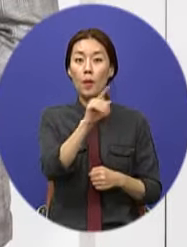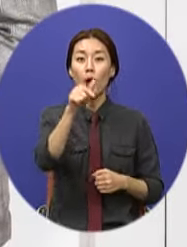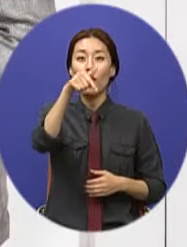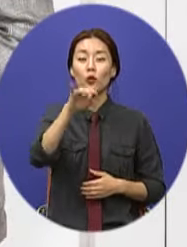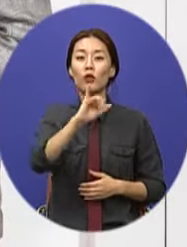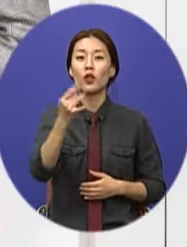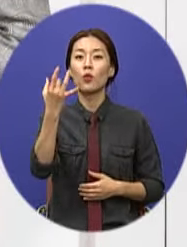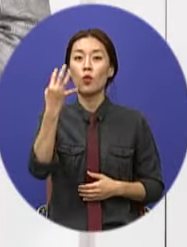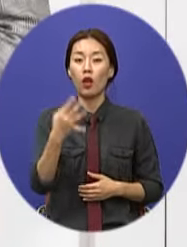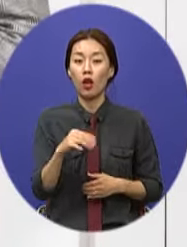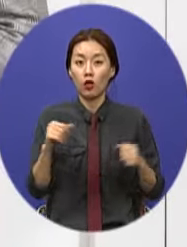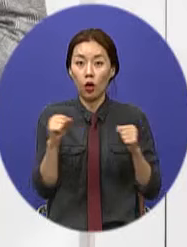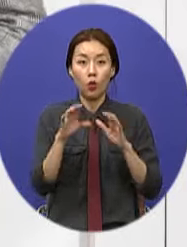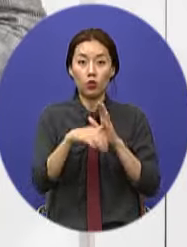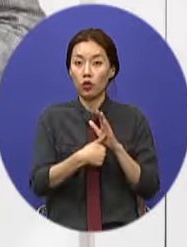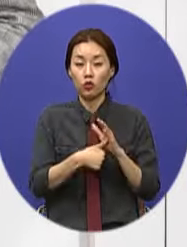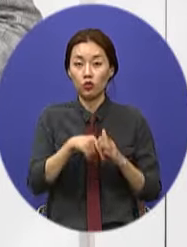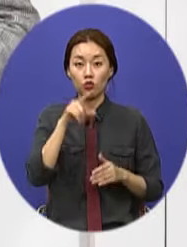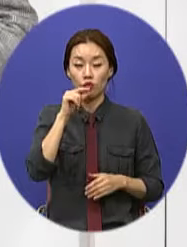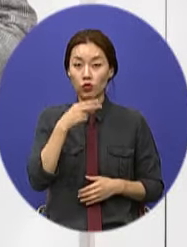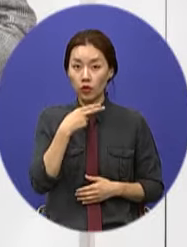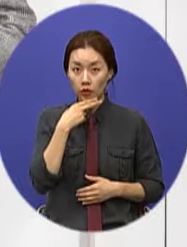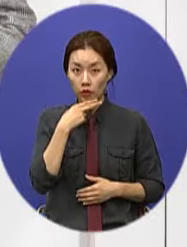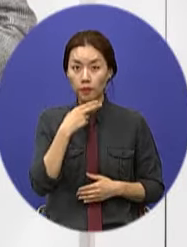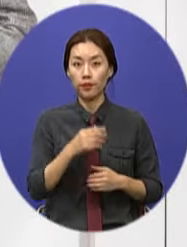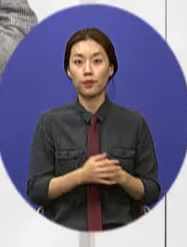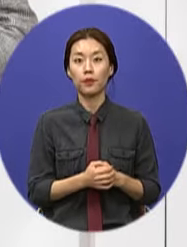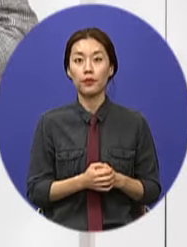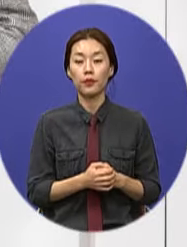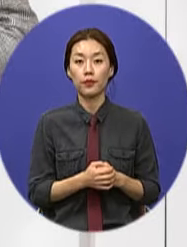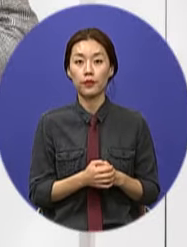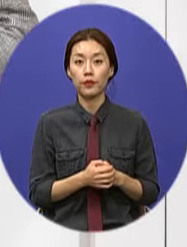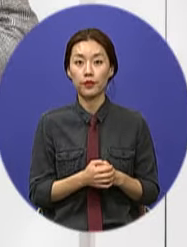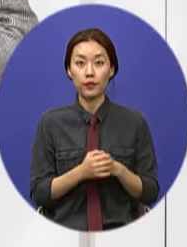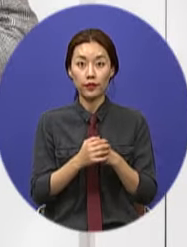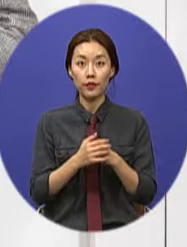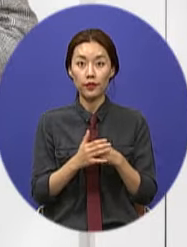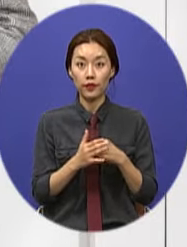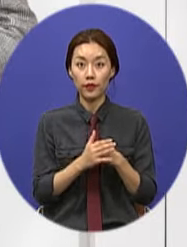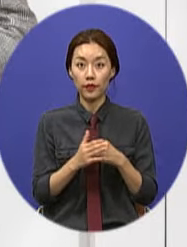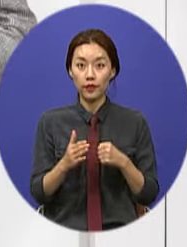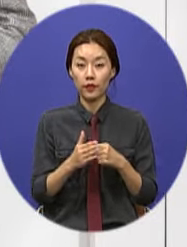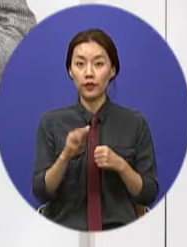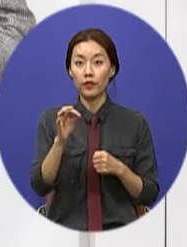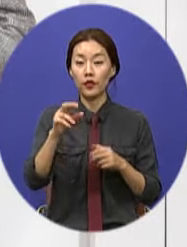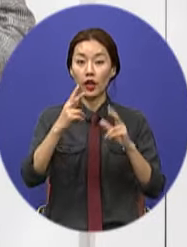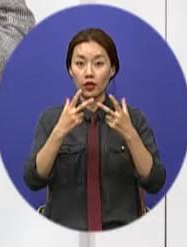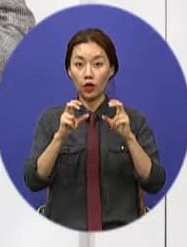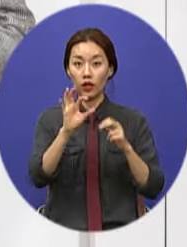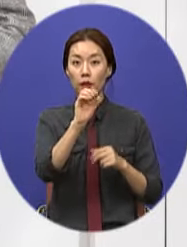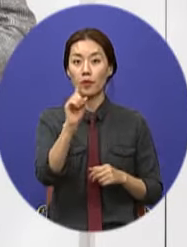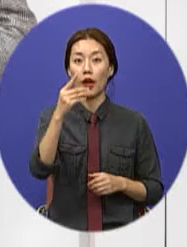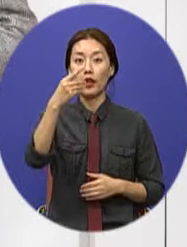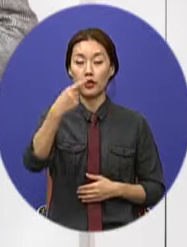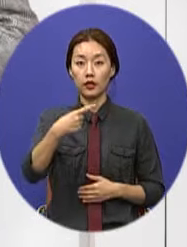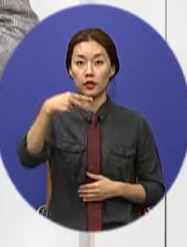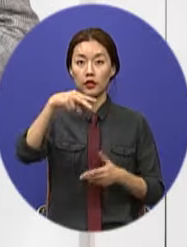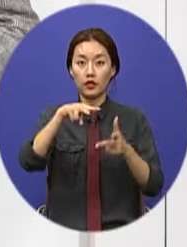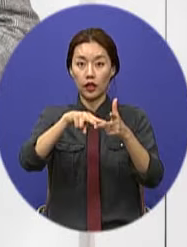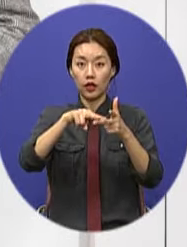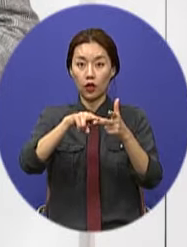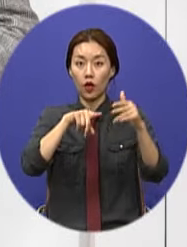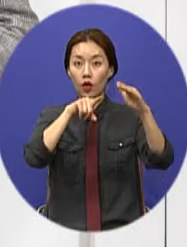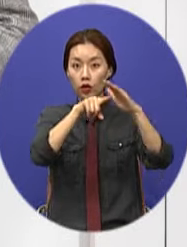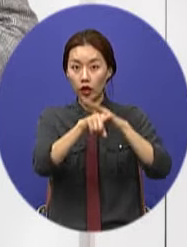뻐꾸기는 겨울에는 울지 않더라고요. 그러니까 여름밤에. 뭐야 저 아트센터 성남 아트센터 아시죠? 네네. 네.